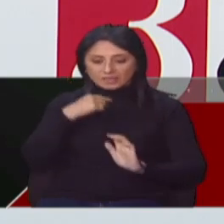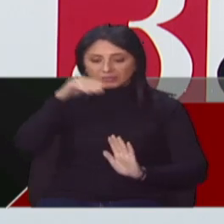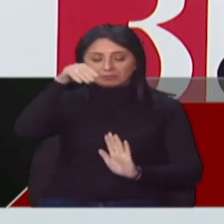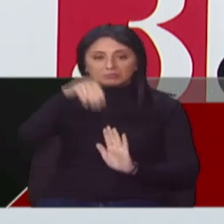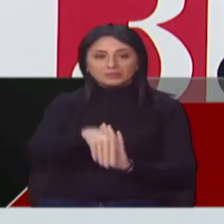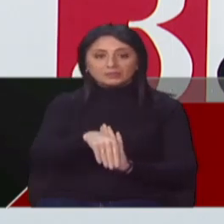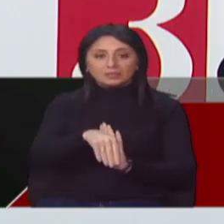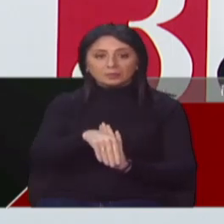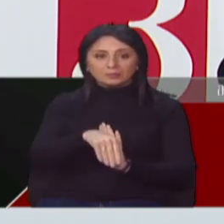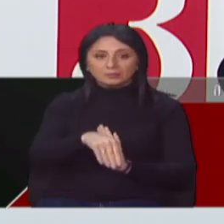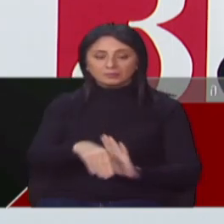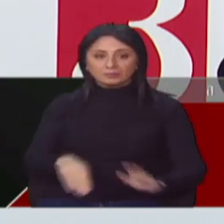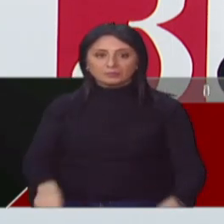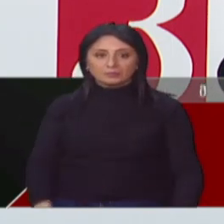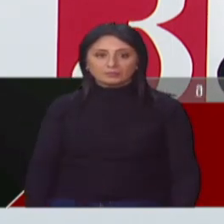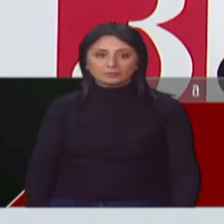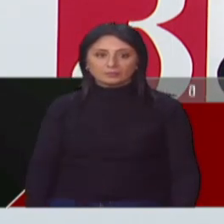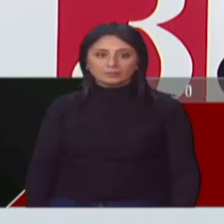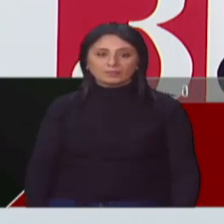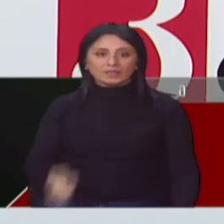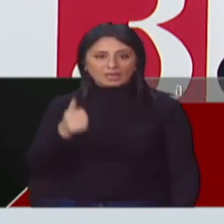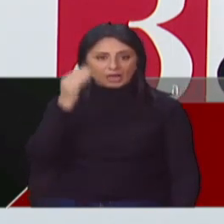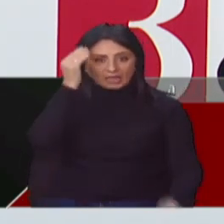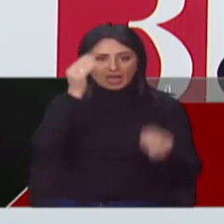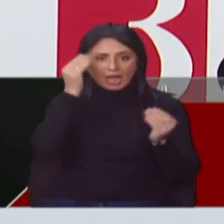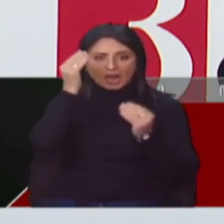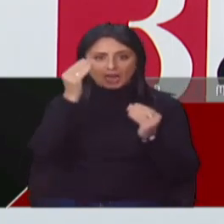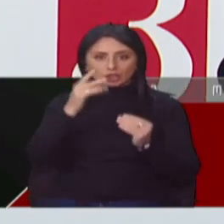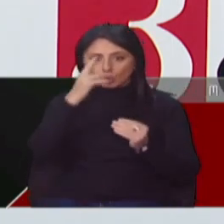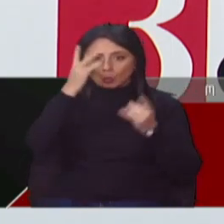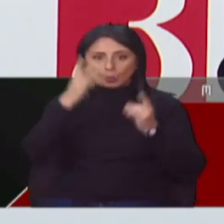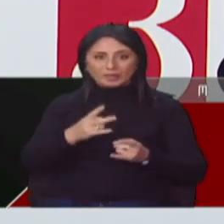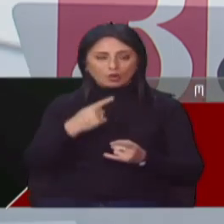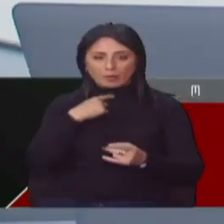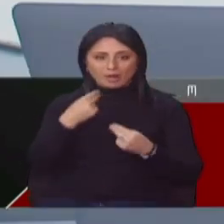მისაცემად, კარგად გაიაზრონ, რომ უბედურებას არ მისცემ ხმა.